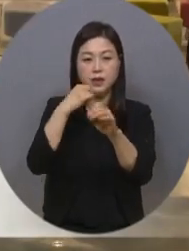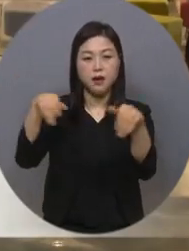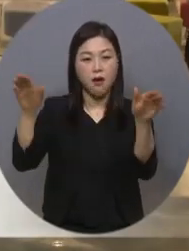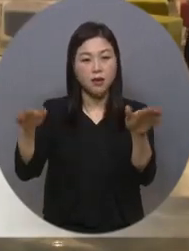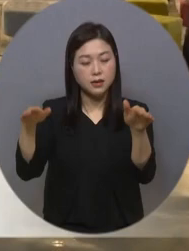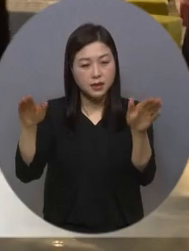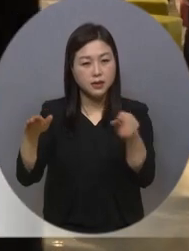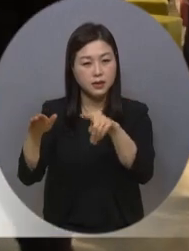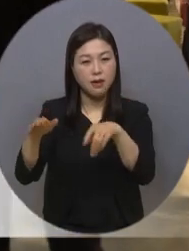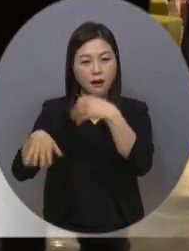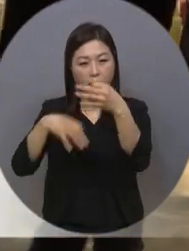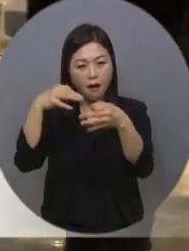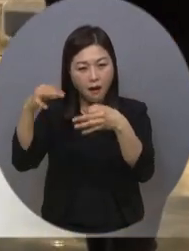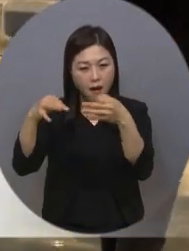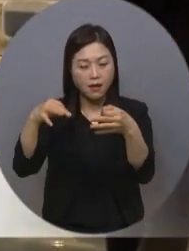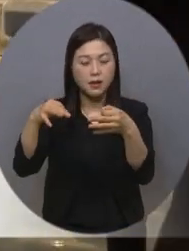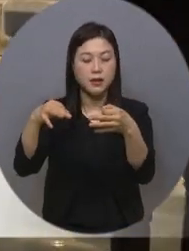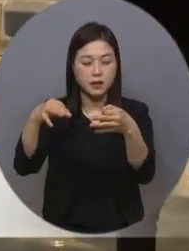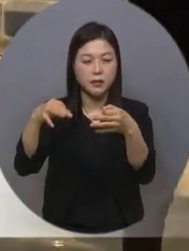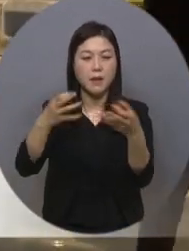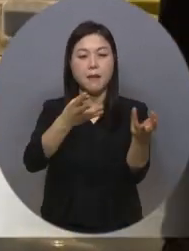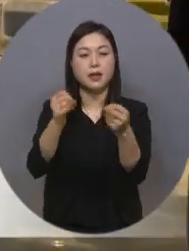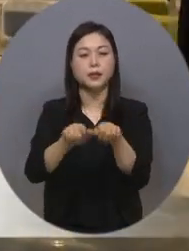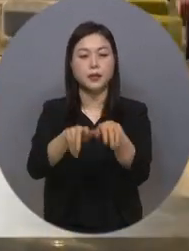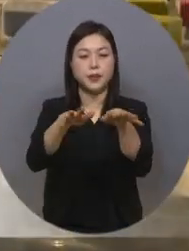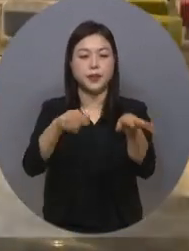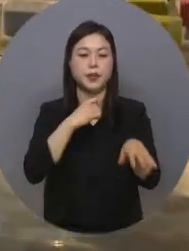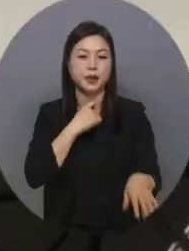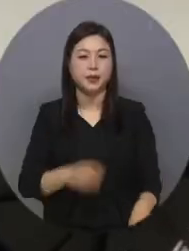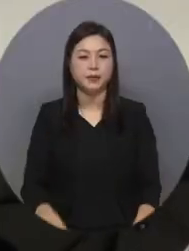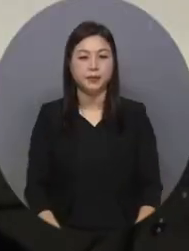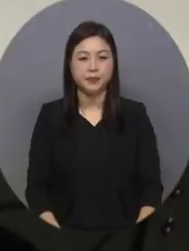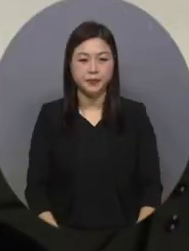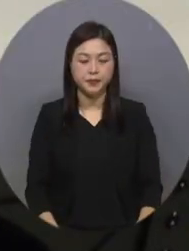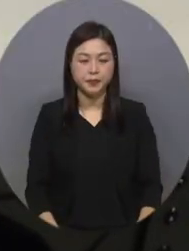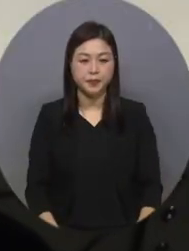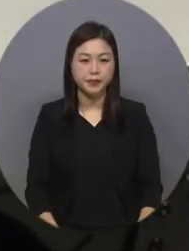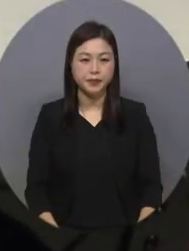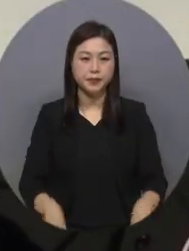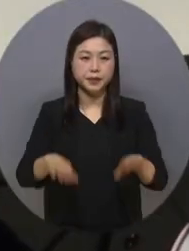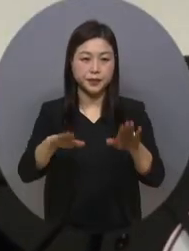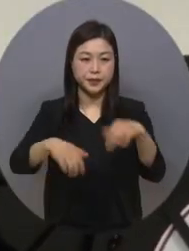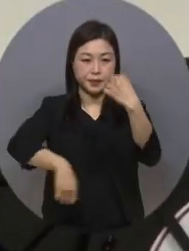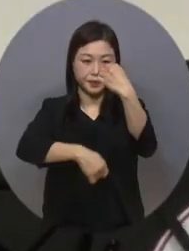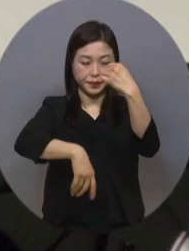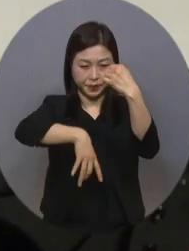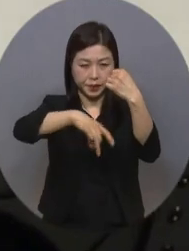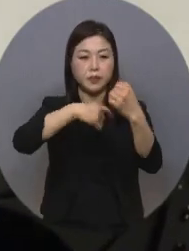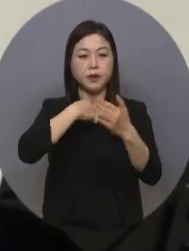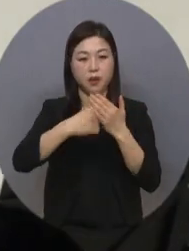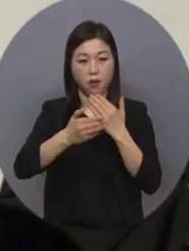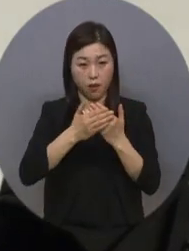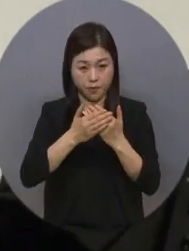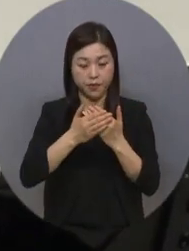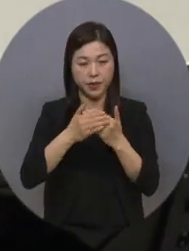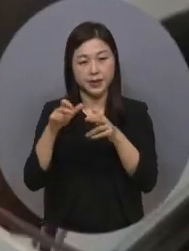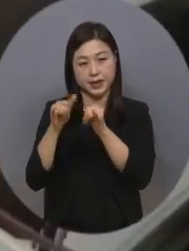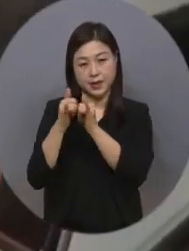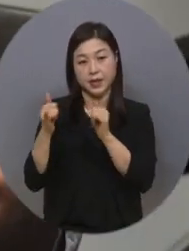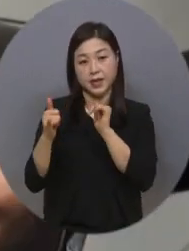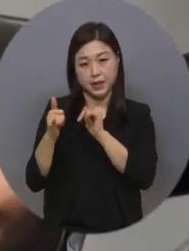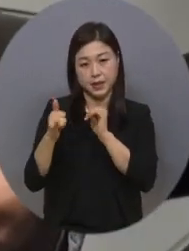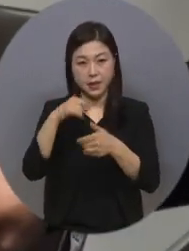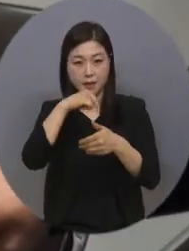천사의 울림이 많이 전해졌으면 좋겠습니다. 이번 공연이 처음인 장애인 첼리스트들은